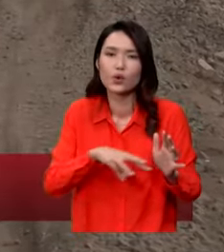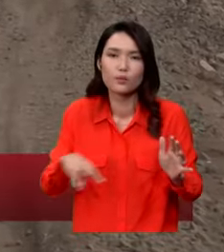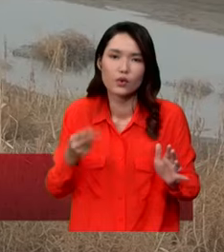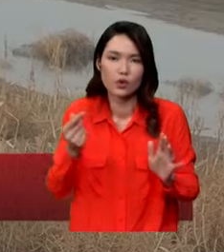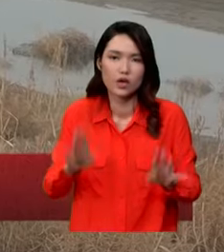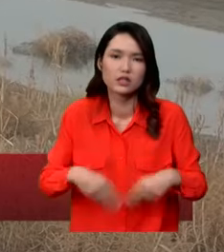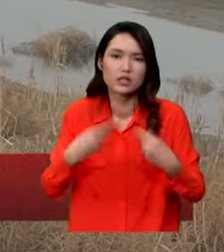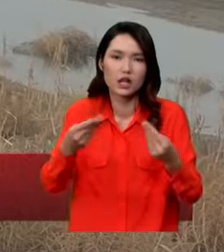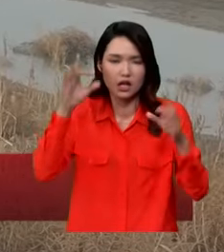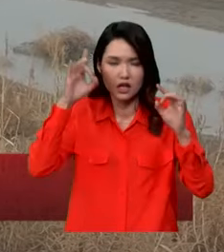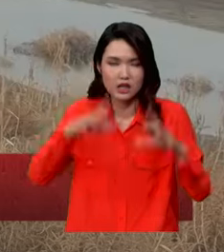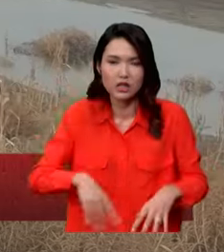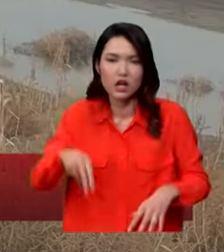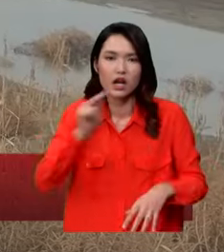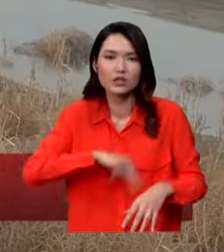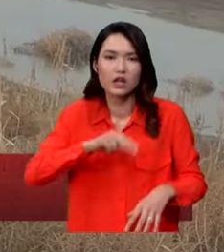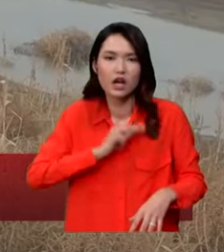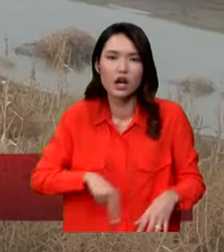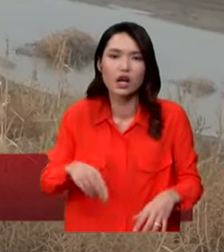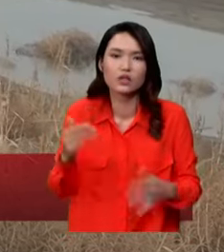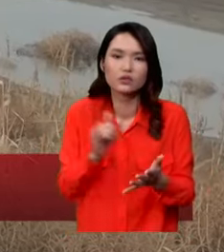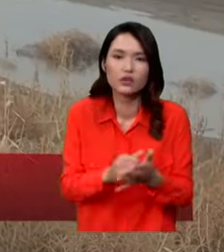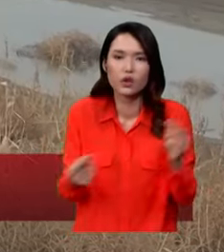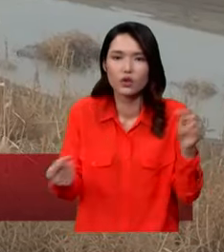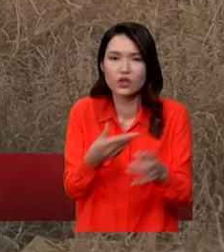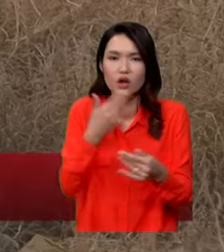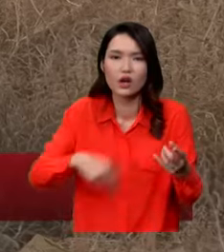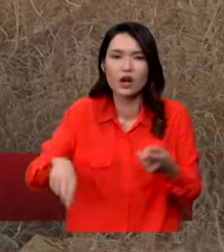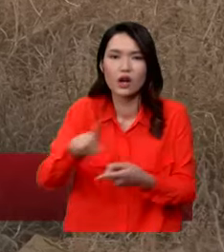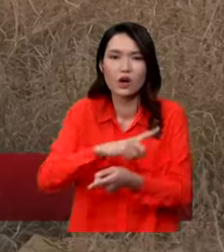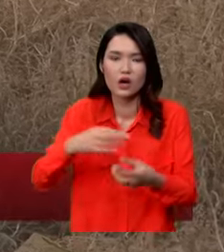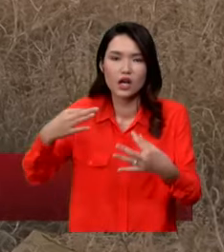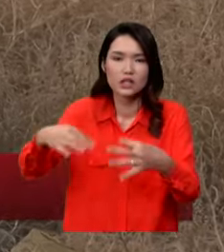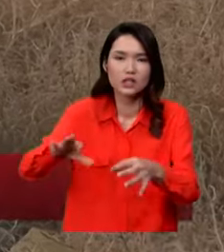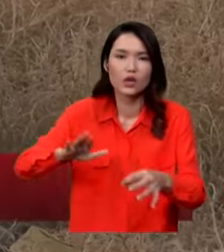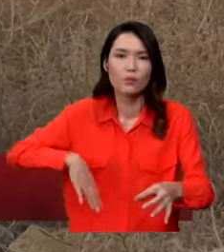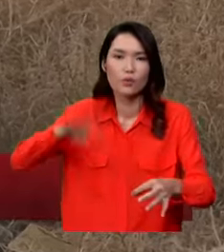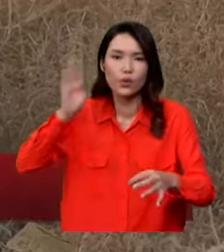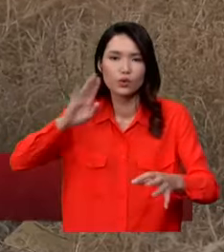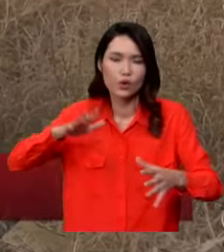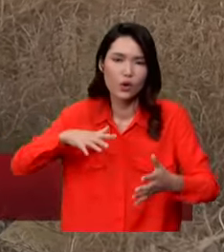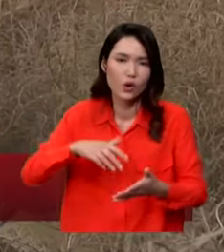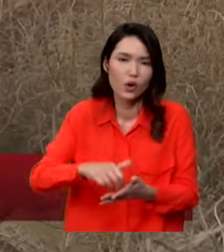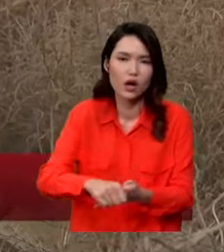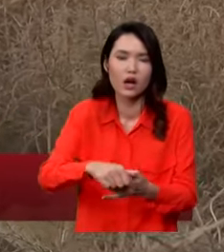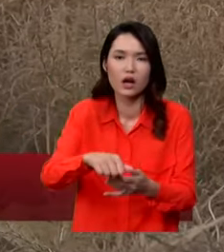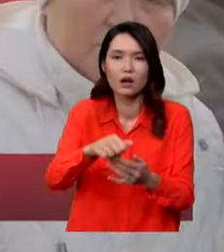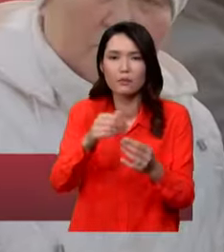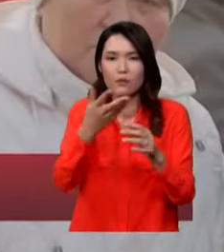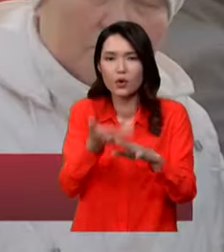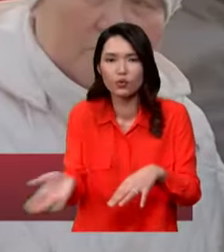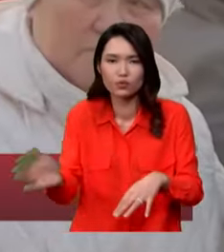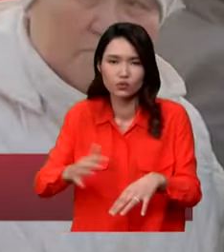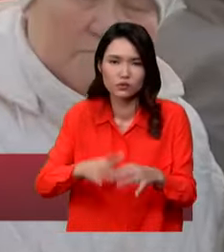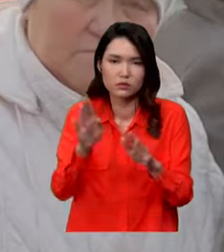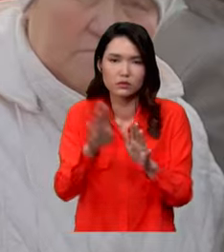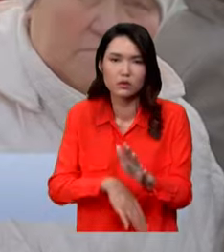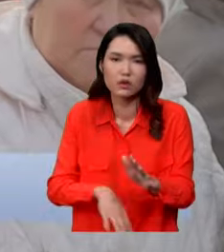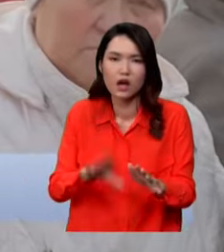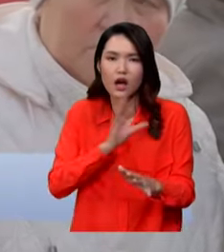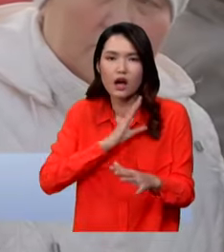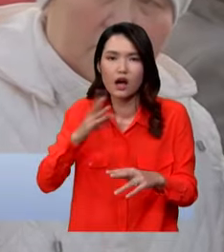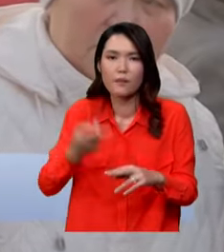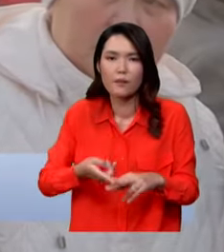бөлінген. Аяқ астынан жасалған жоба жарамай өзгертуге жіберіліпті. Кейін су шайып әбігерге салды. Түзетулер